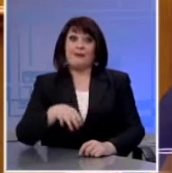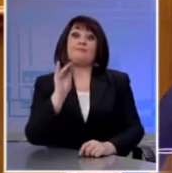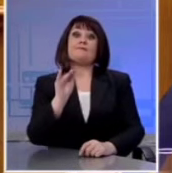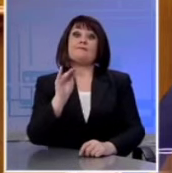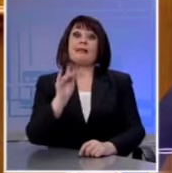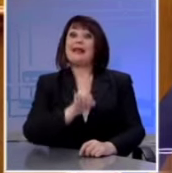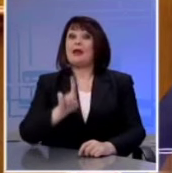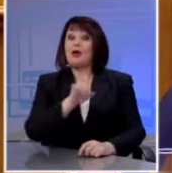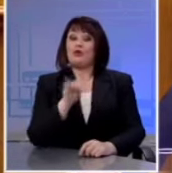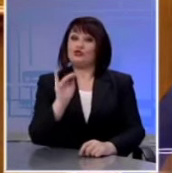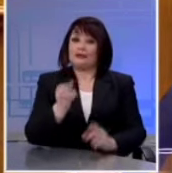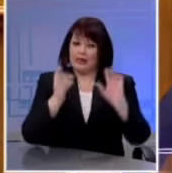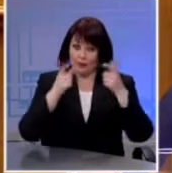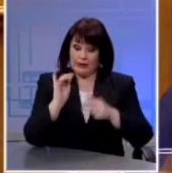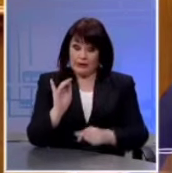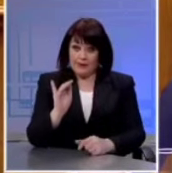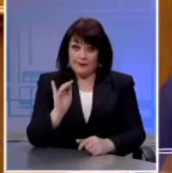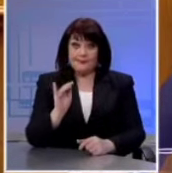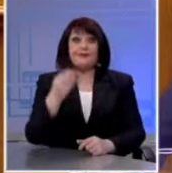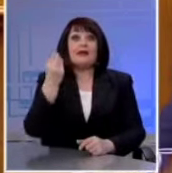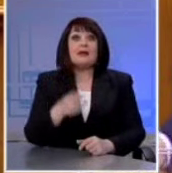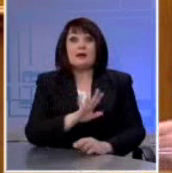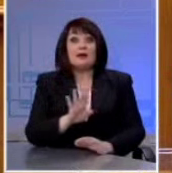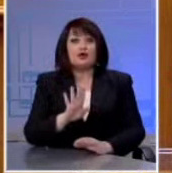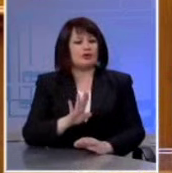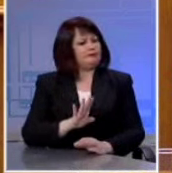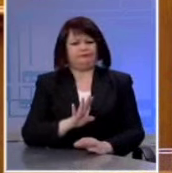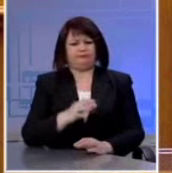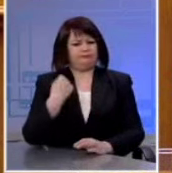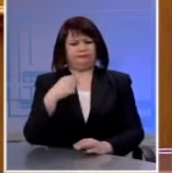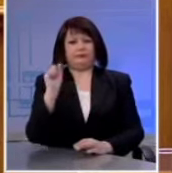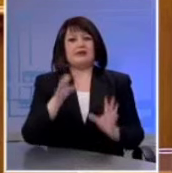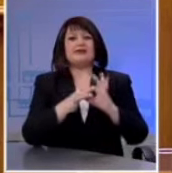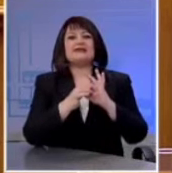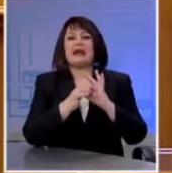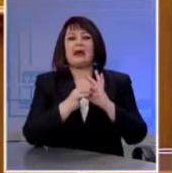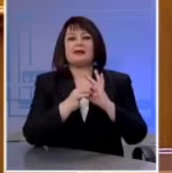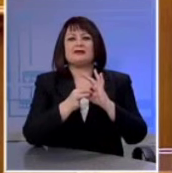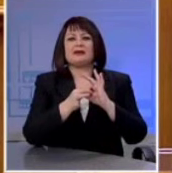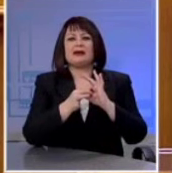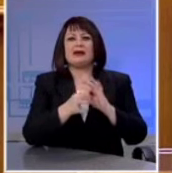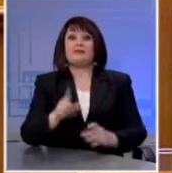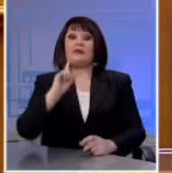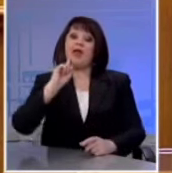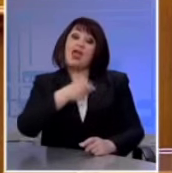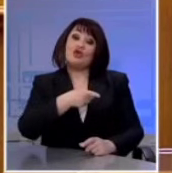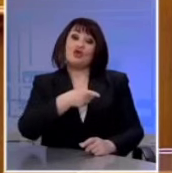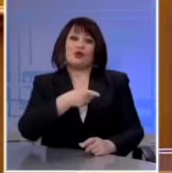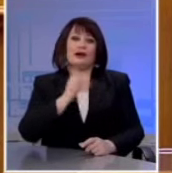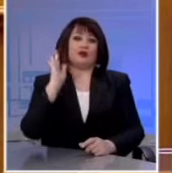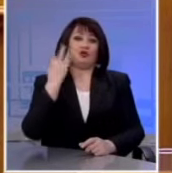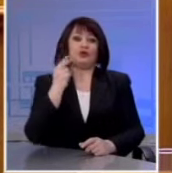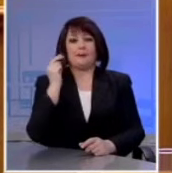το χειρότερο είναι ότι η άρνηση συνεργασίας επιβλήθηκε από το Μαξίμου και τον